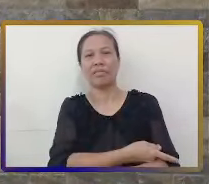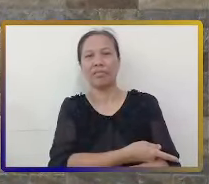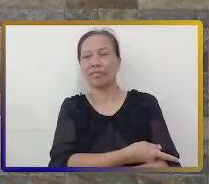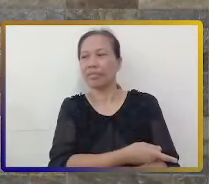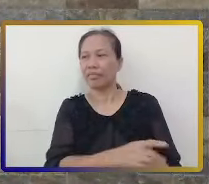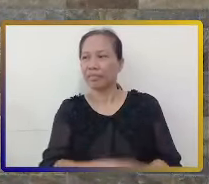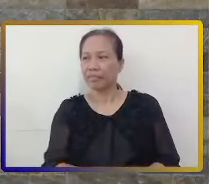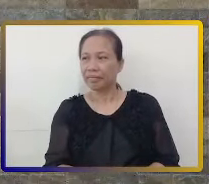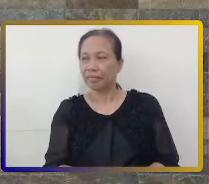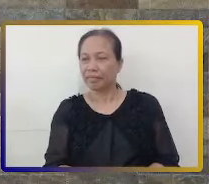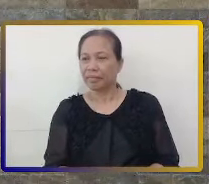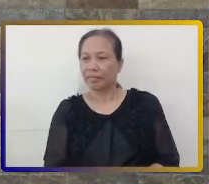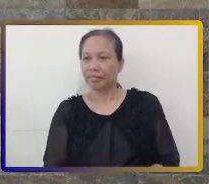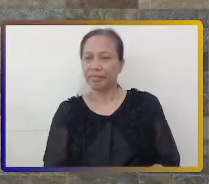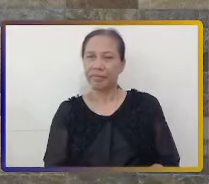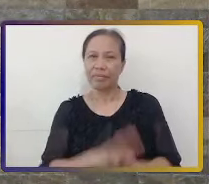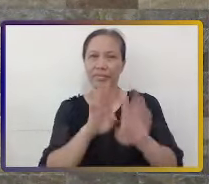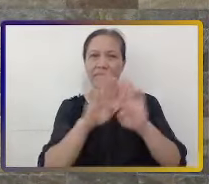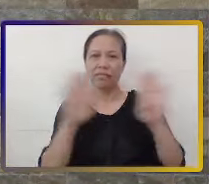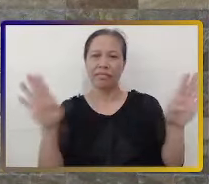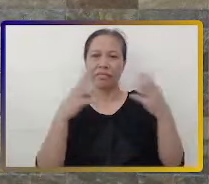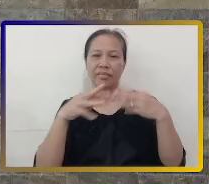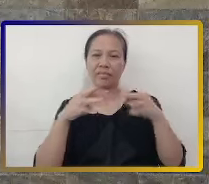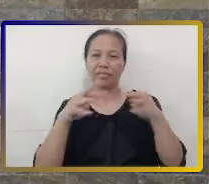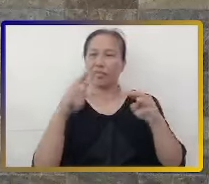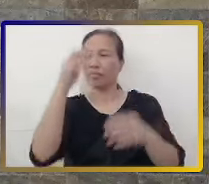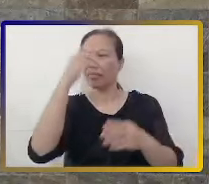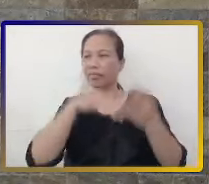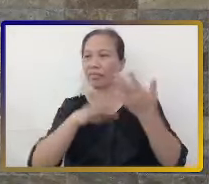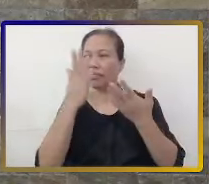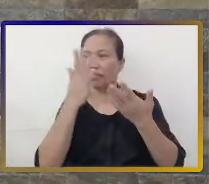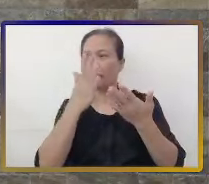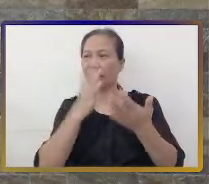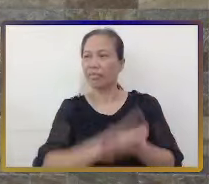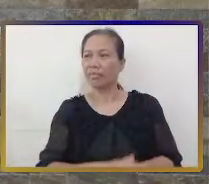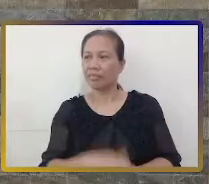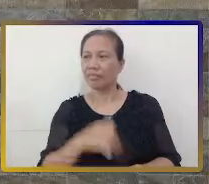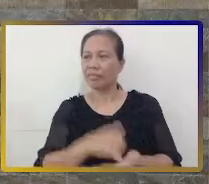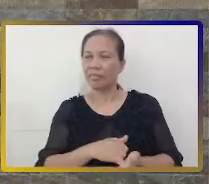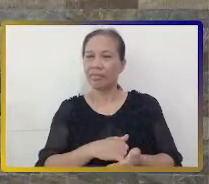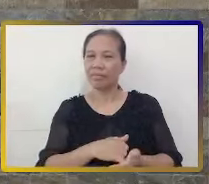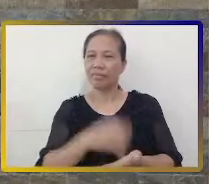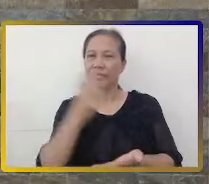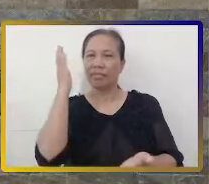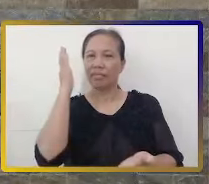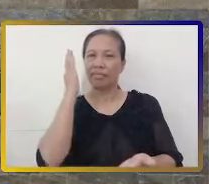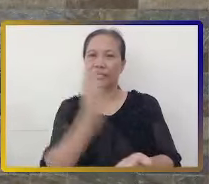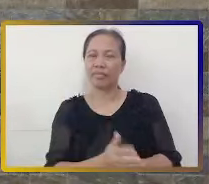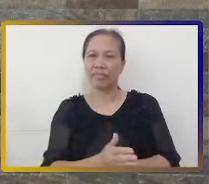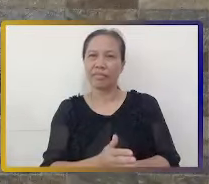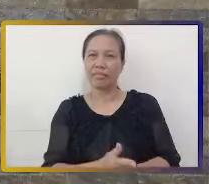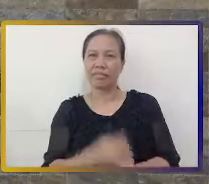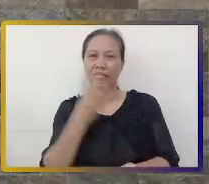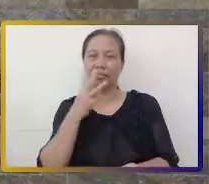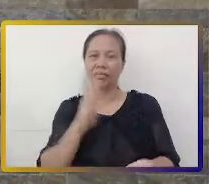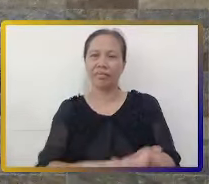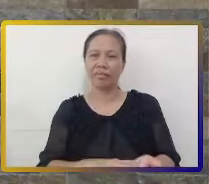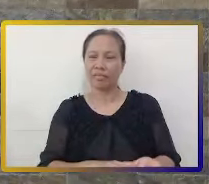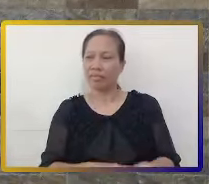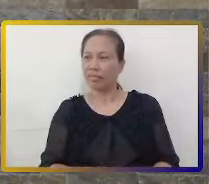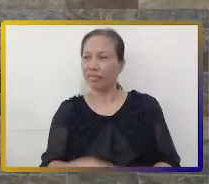iyan it can open the windows of heaven it can it can shut the mouth of the devourer it can it can